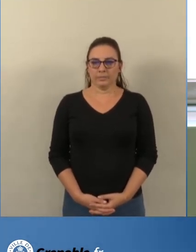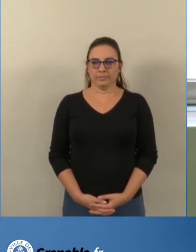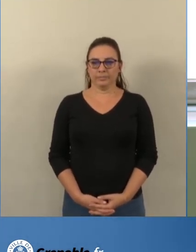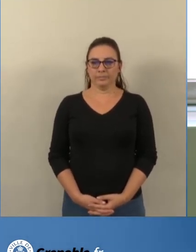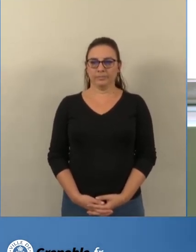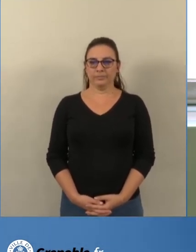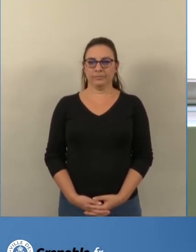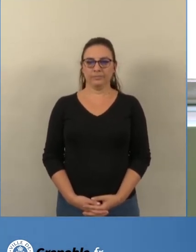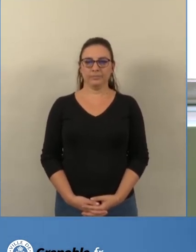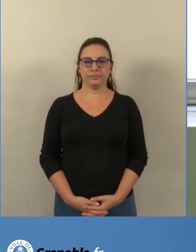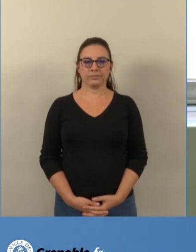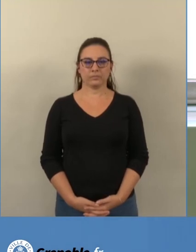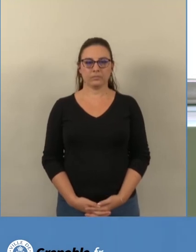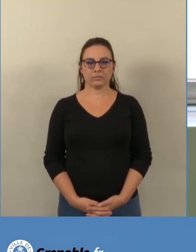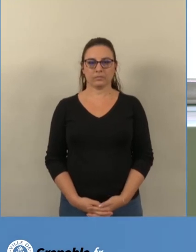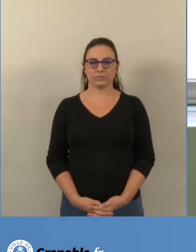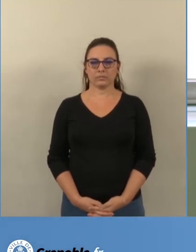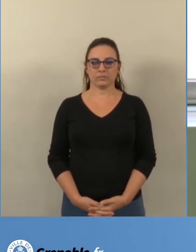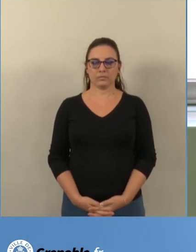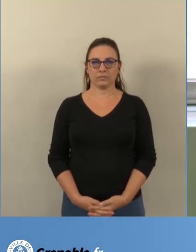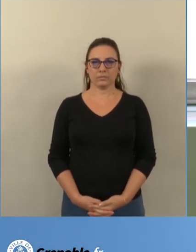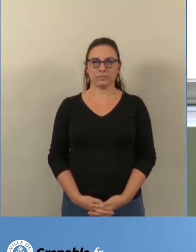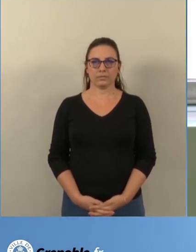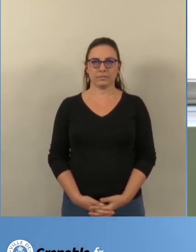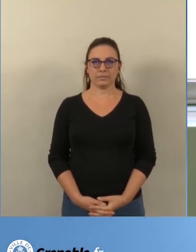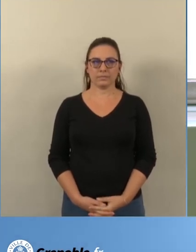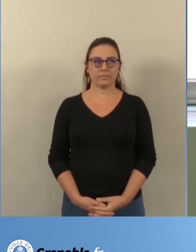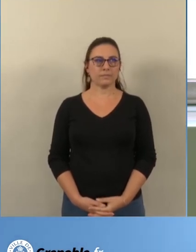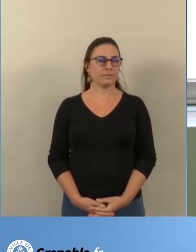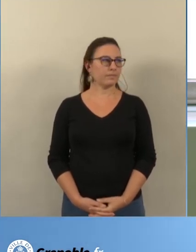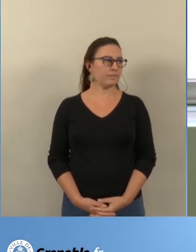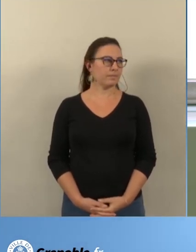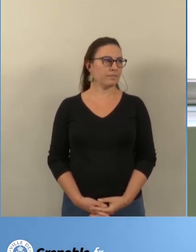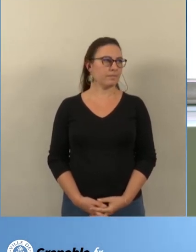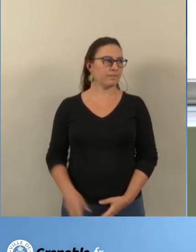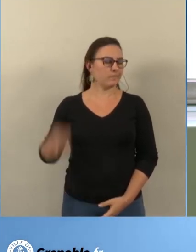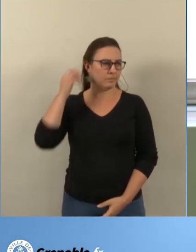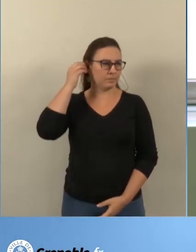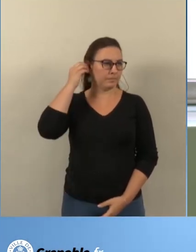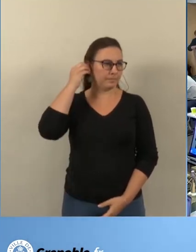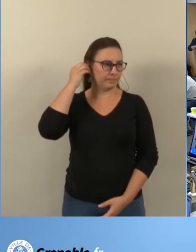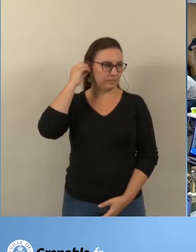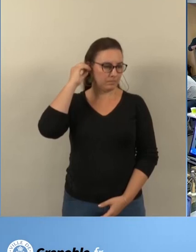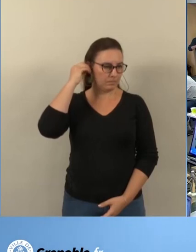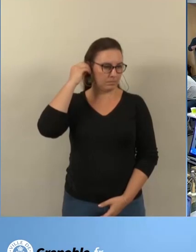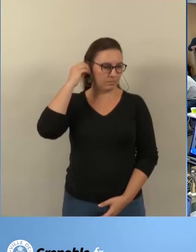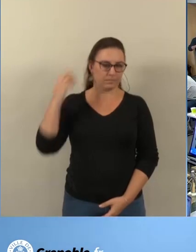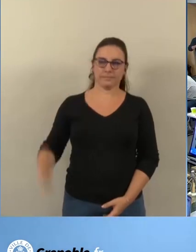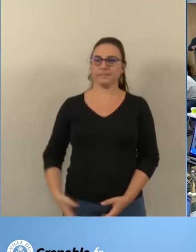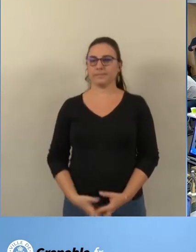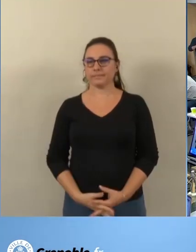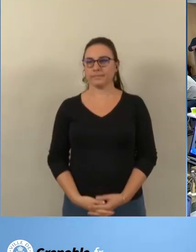Dominique spinny mot de Tavel modelec donne pouvoir à Isabelle Peters pour la séance